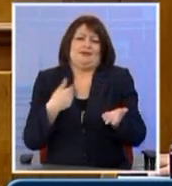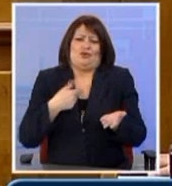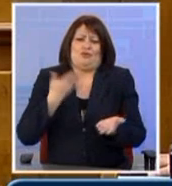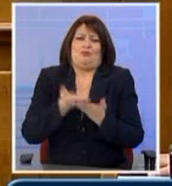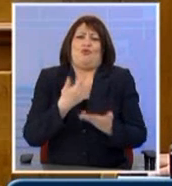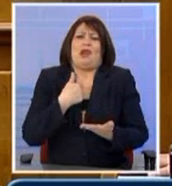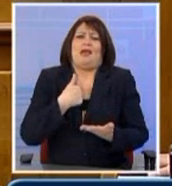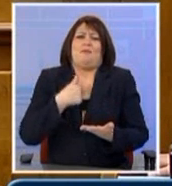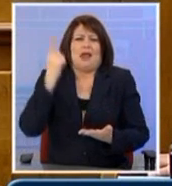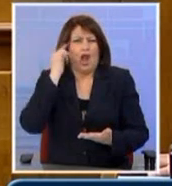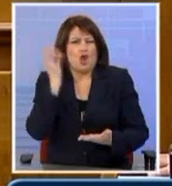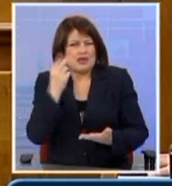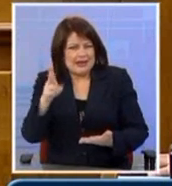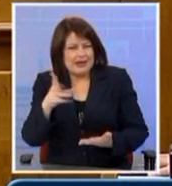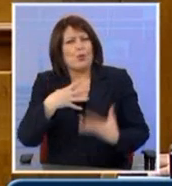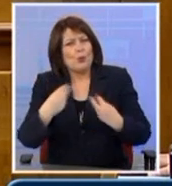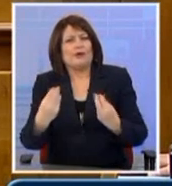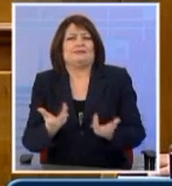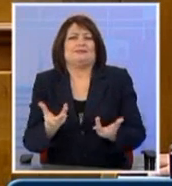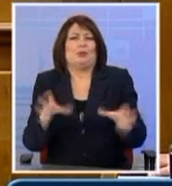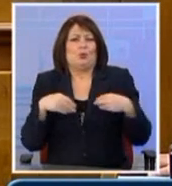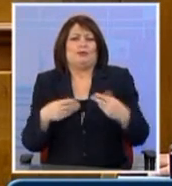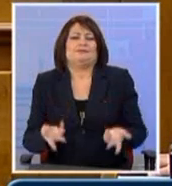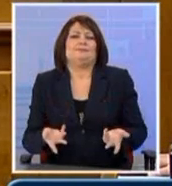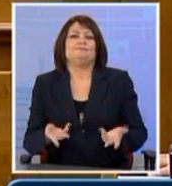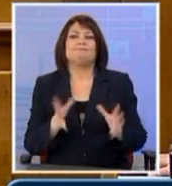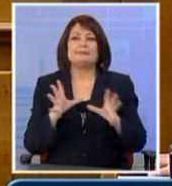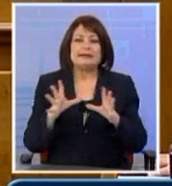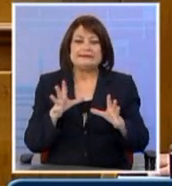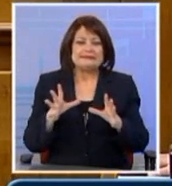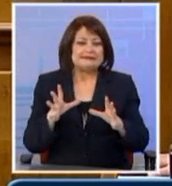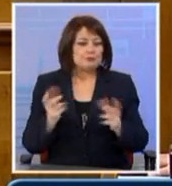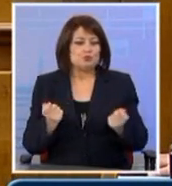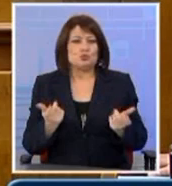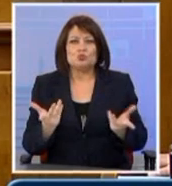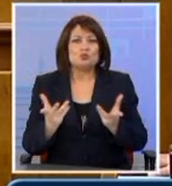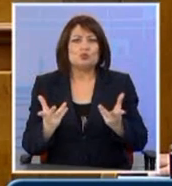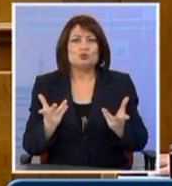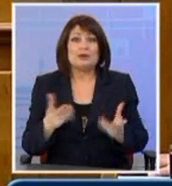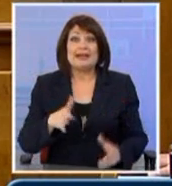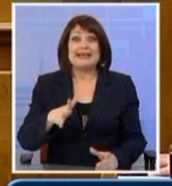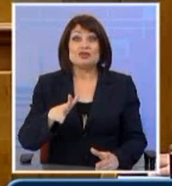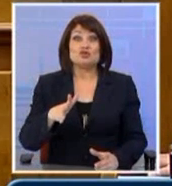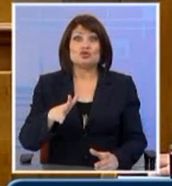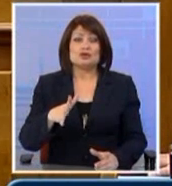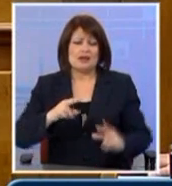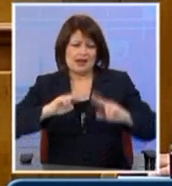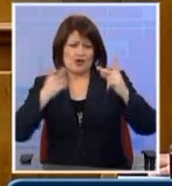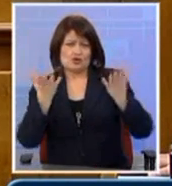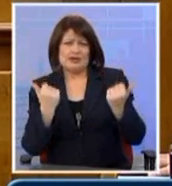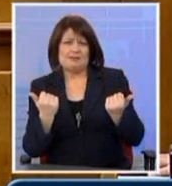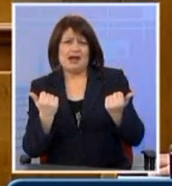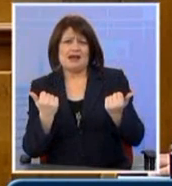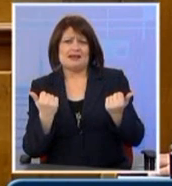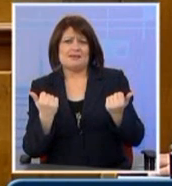τη λογική σας. Και βέβαια είστε αμήχανοι με τη σκέψη ότι μπορεί ο εχθρός να μην υπάρχει